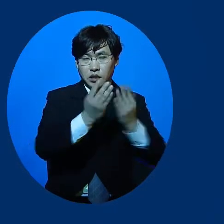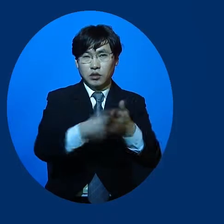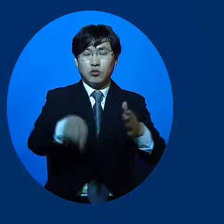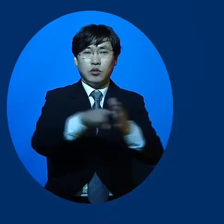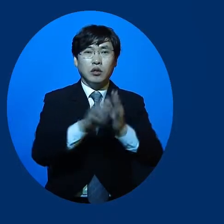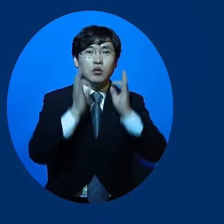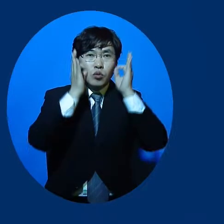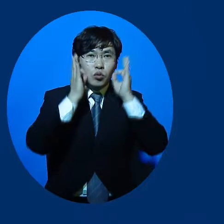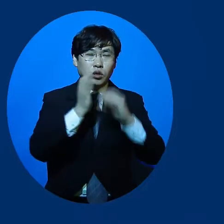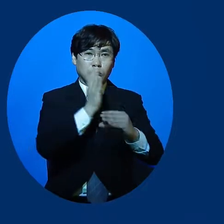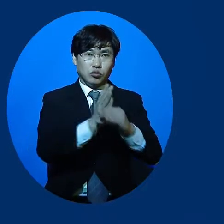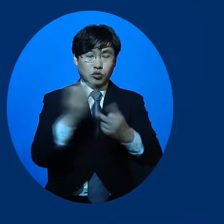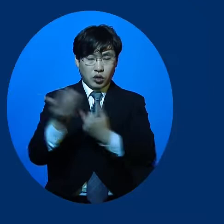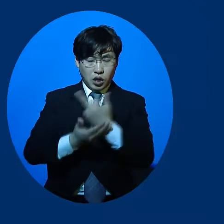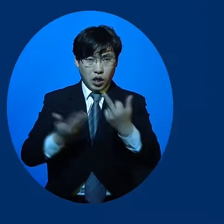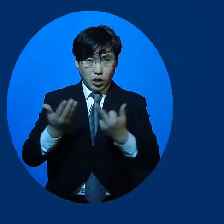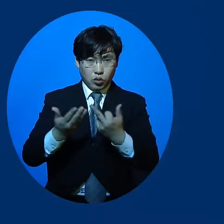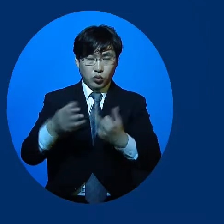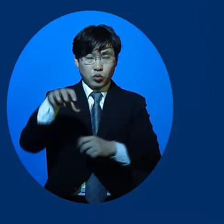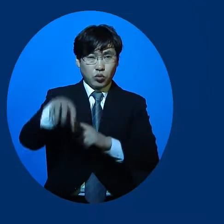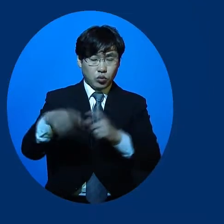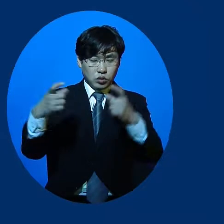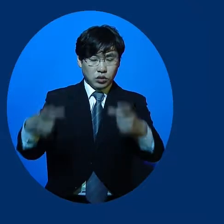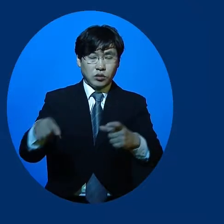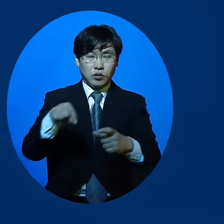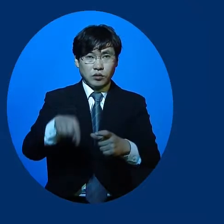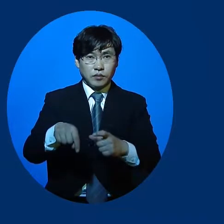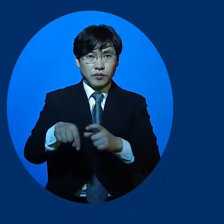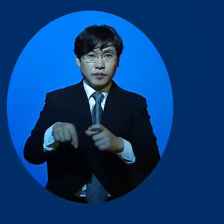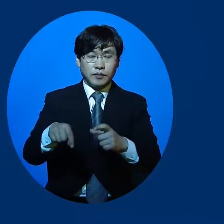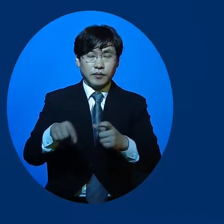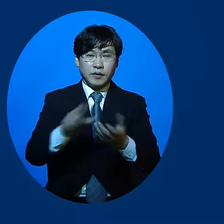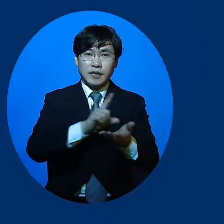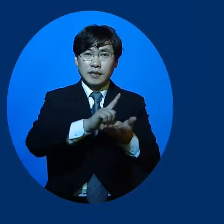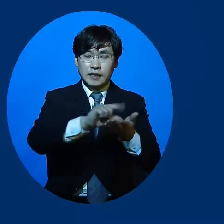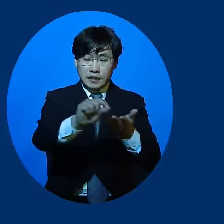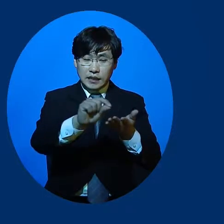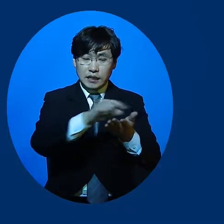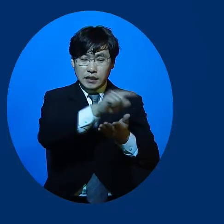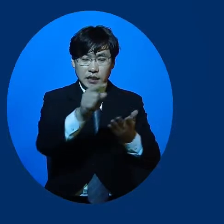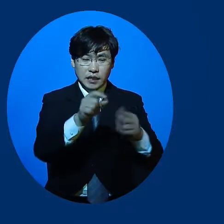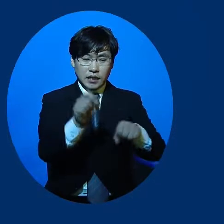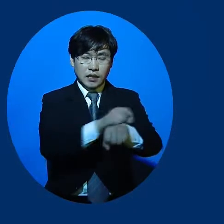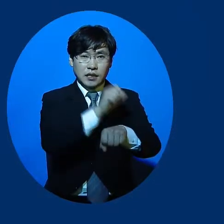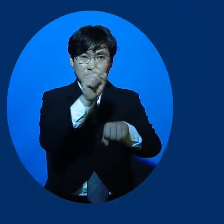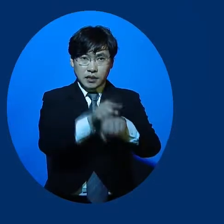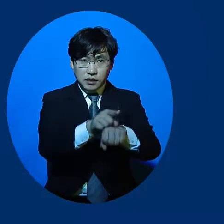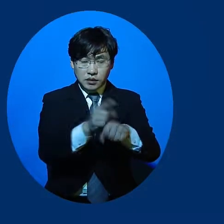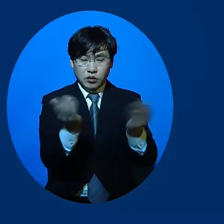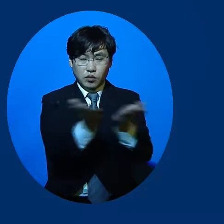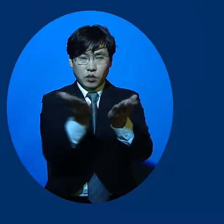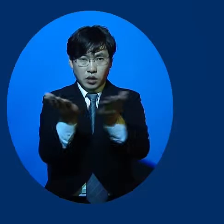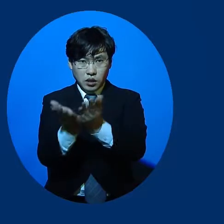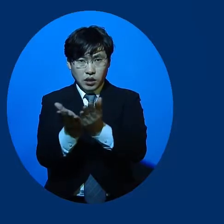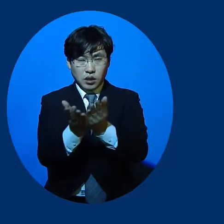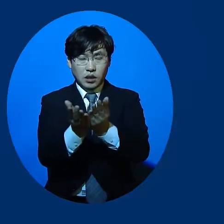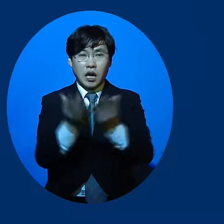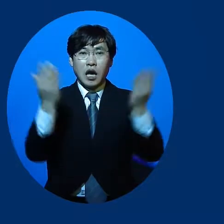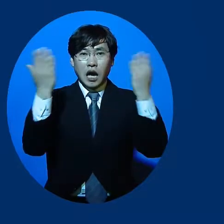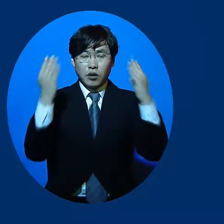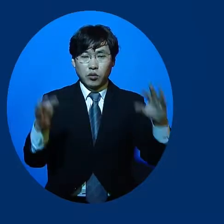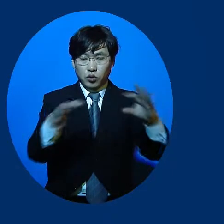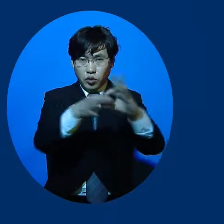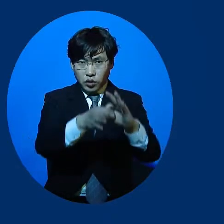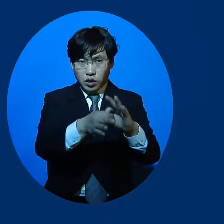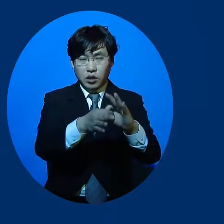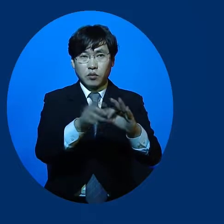따라서 우리 강원도에서는 지자체 특성에 맞게 특수학교와의 연계라든지 리모델링